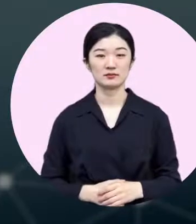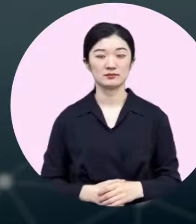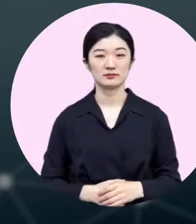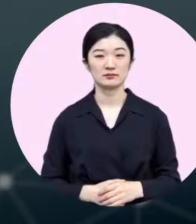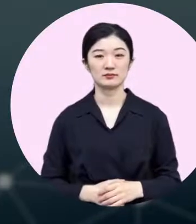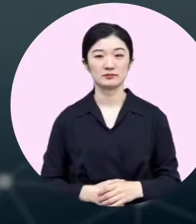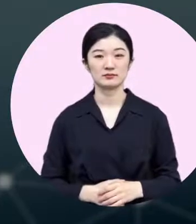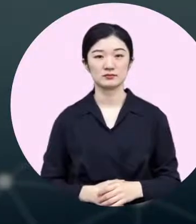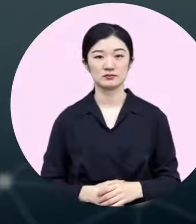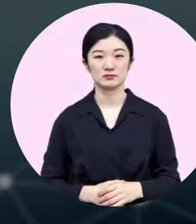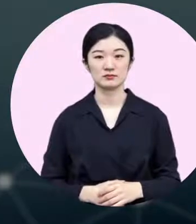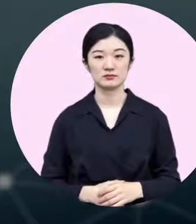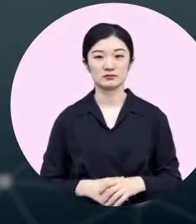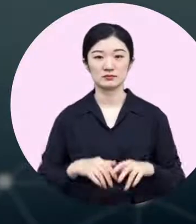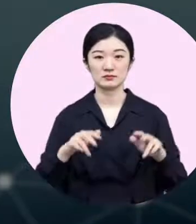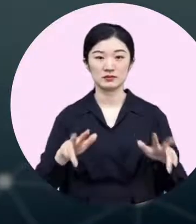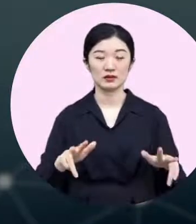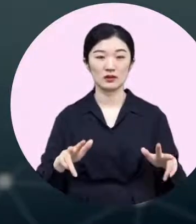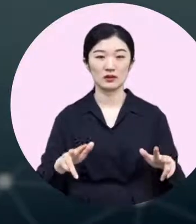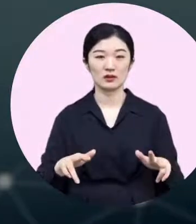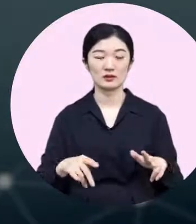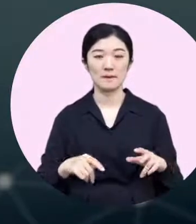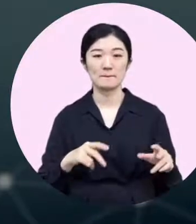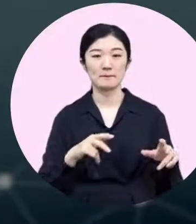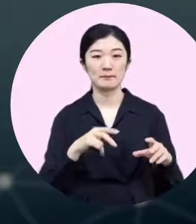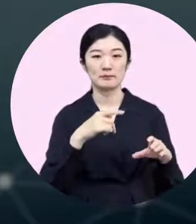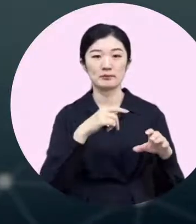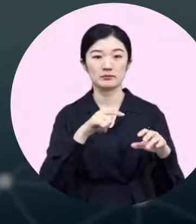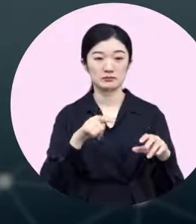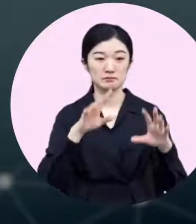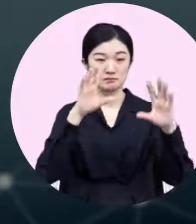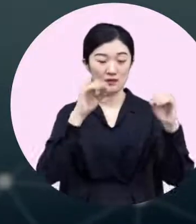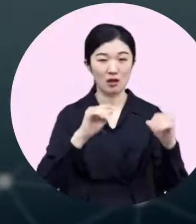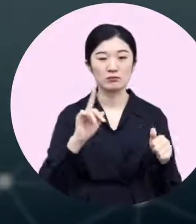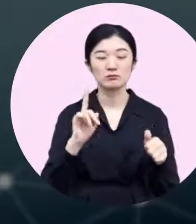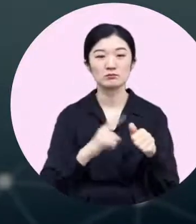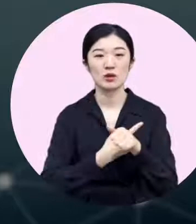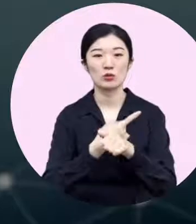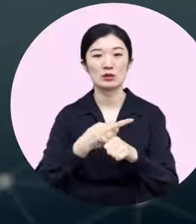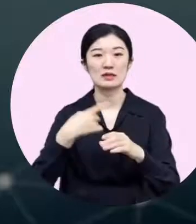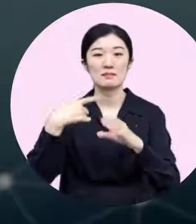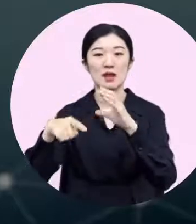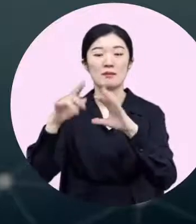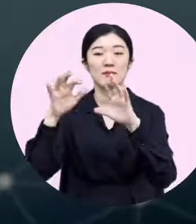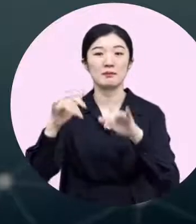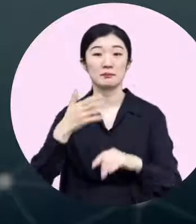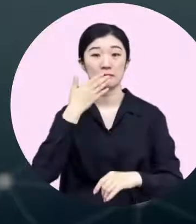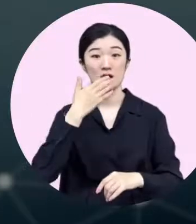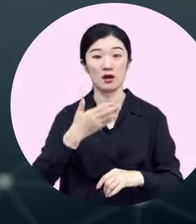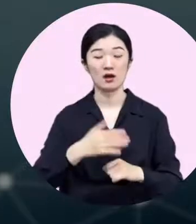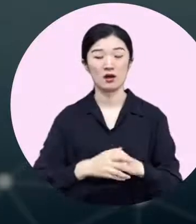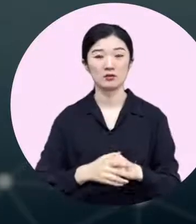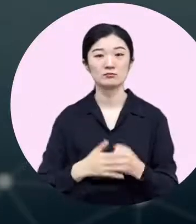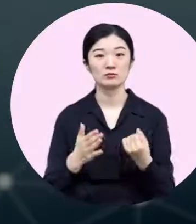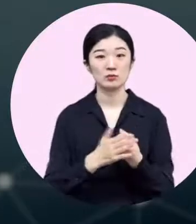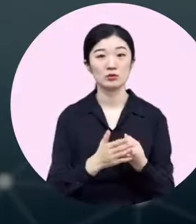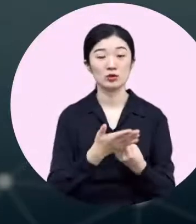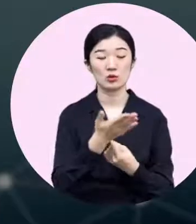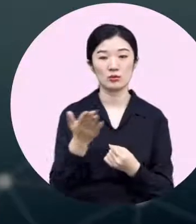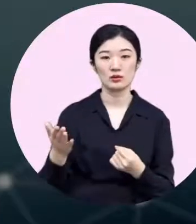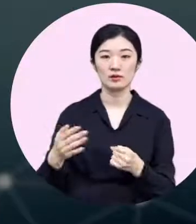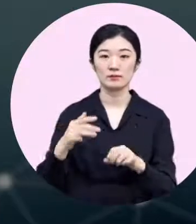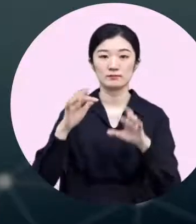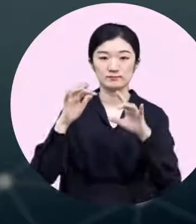그러면 바로 이제 메일을 쓸 수 있게끔 이렇게 화면이 열려요. 굉장히 편하죠. 예, 그래서 여러분들이 이 메일